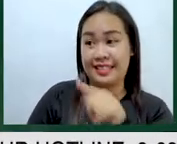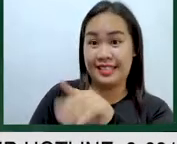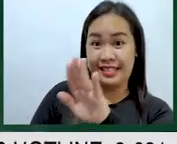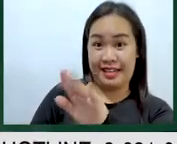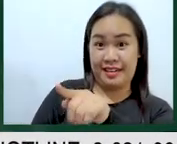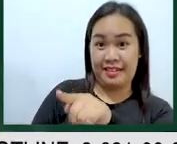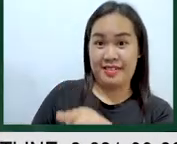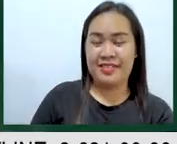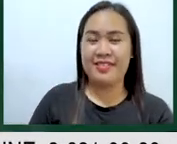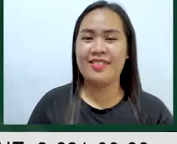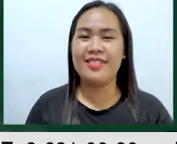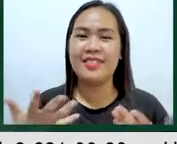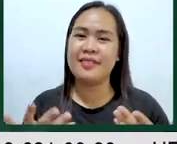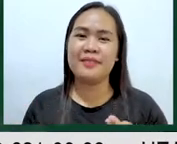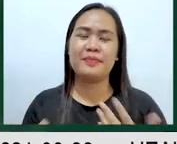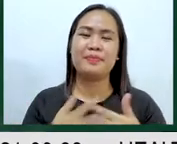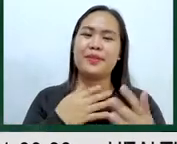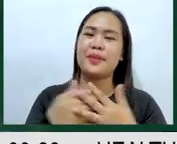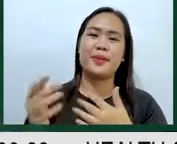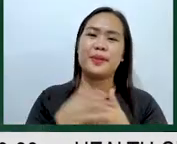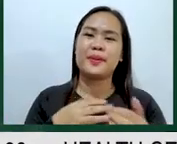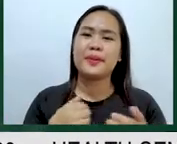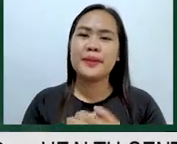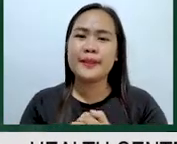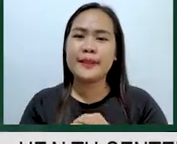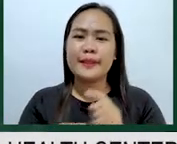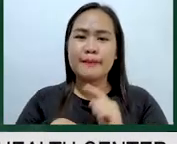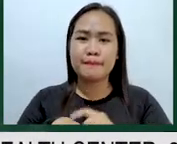no? Yeah, ikaw ba yun?